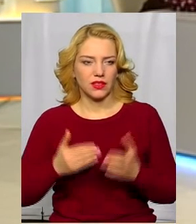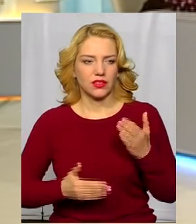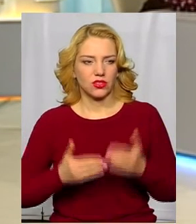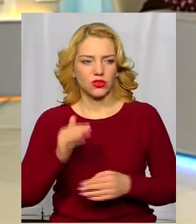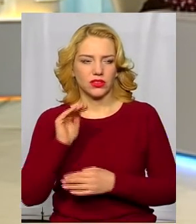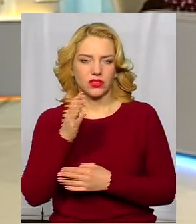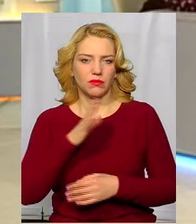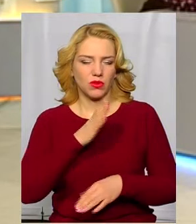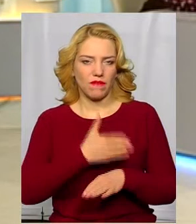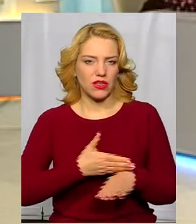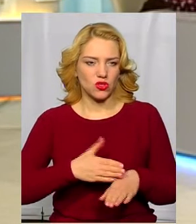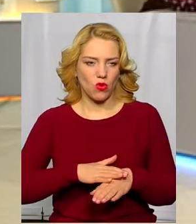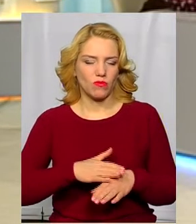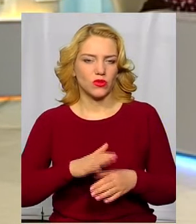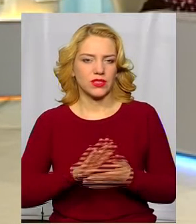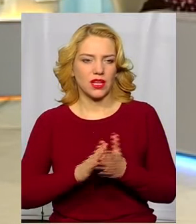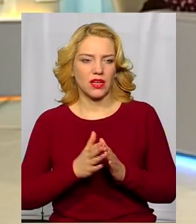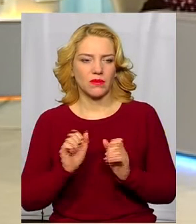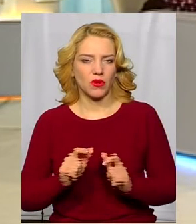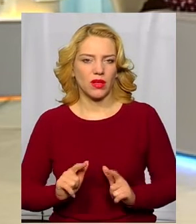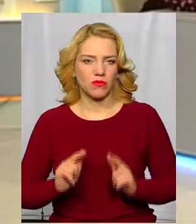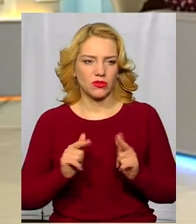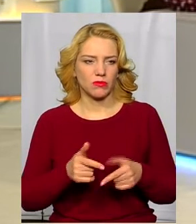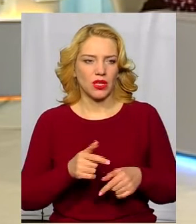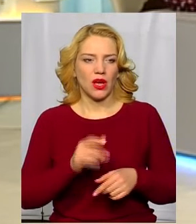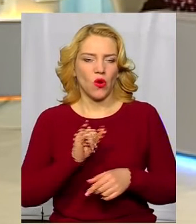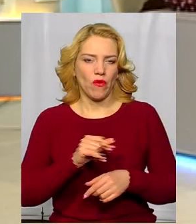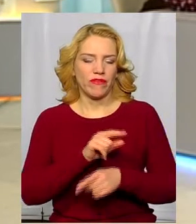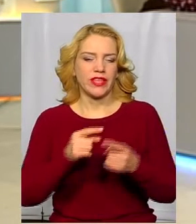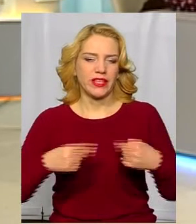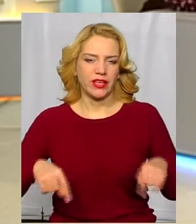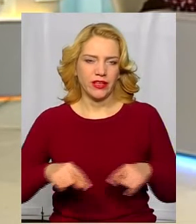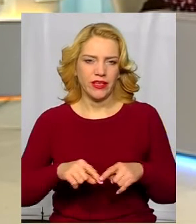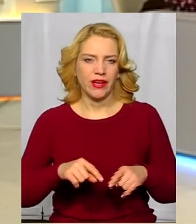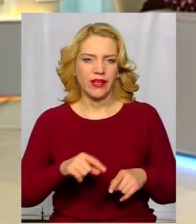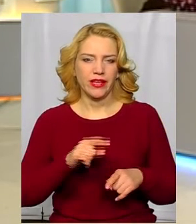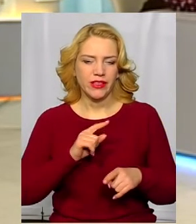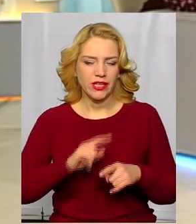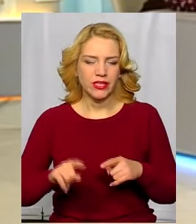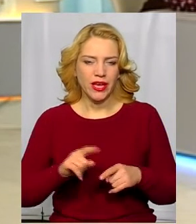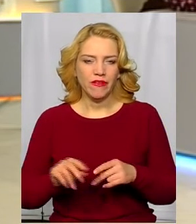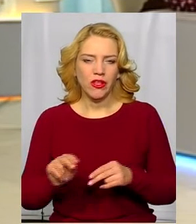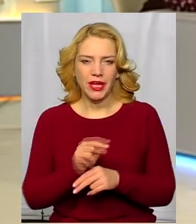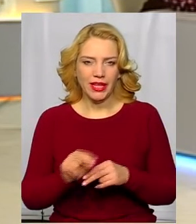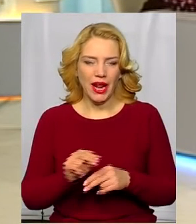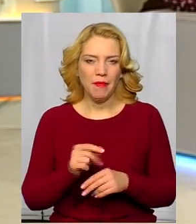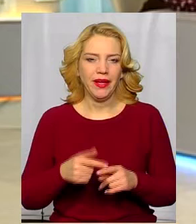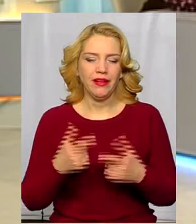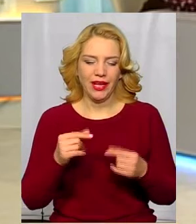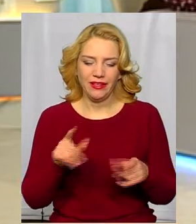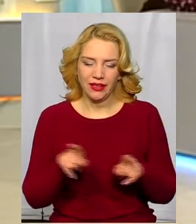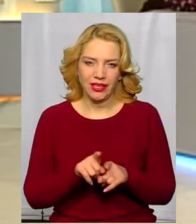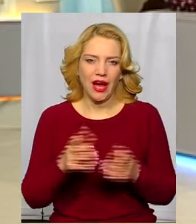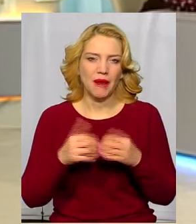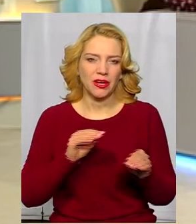якщо дитина була в важкому стані, вона могла поступати в відділення інтенсивної терапії, де такий моніторинг проводився, або